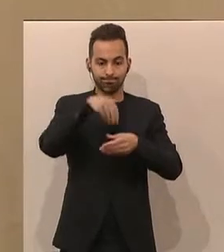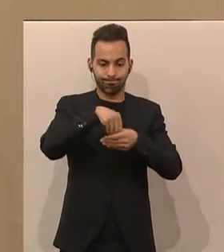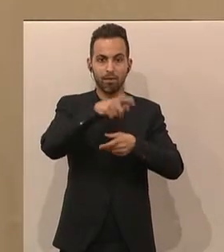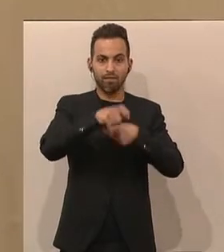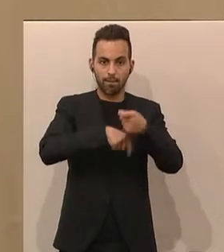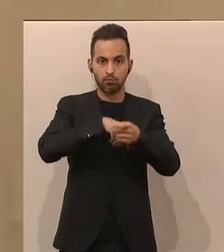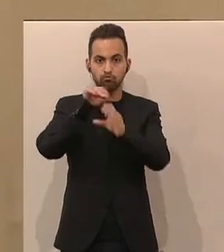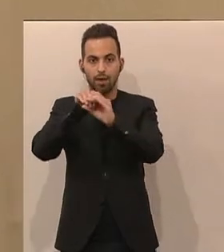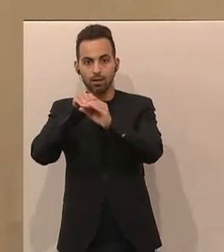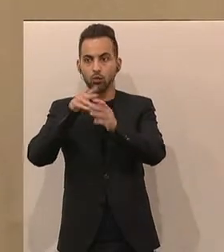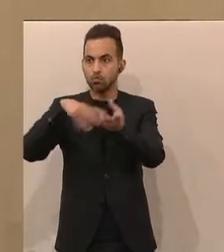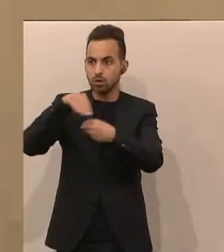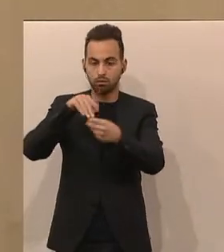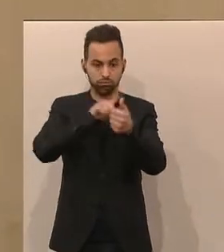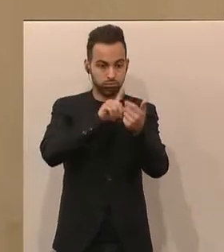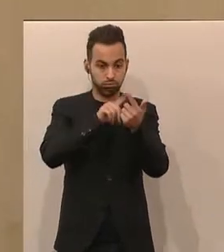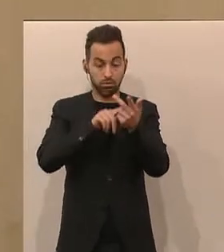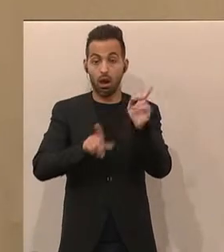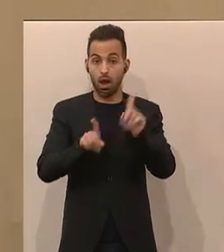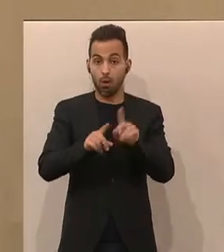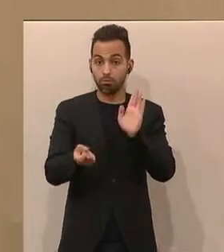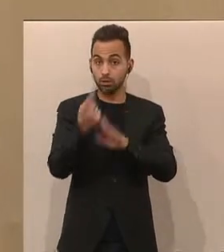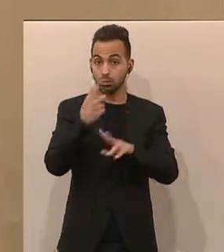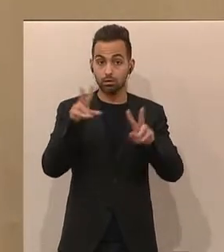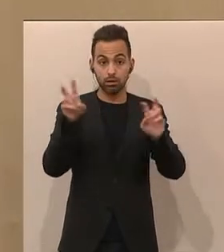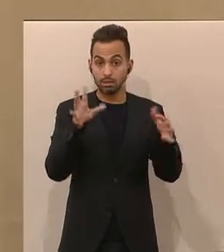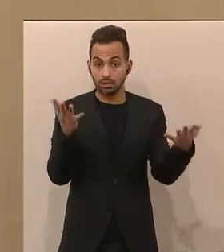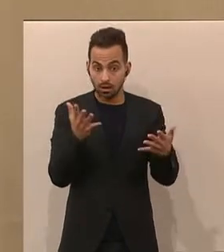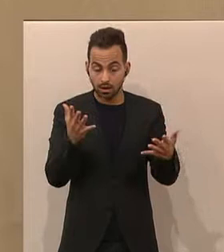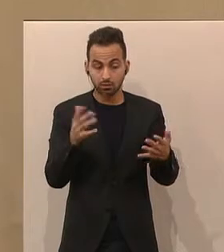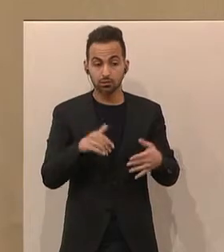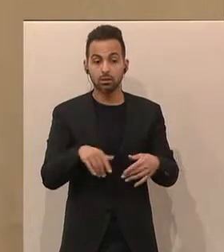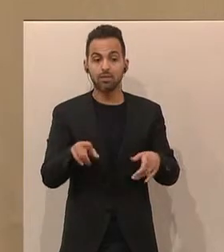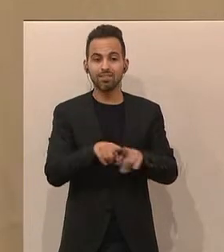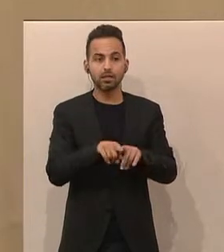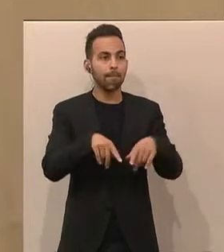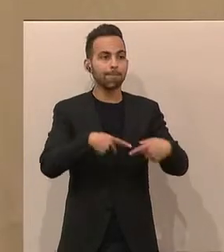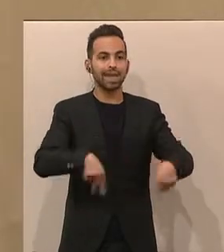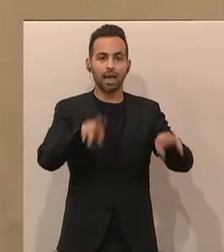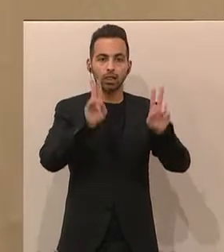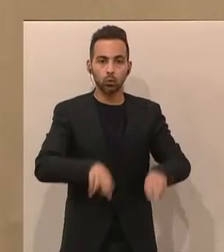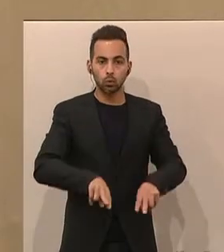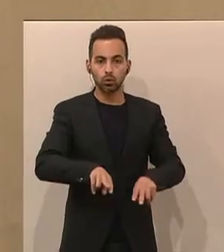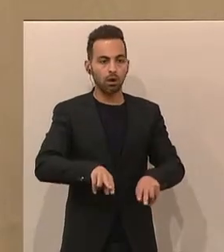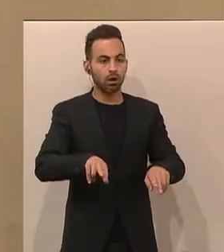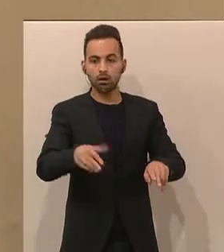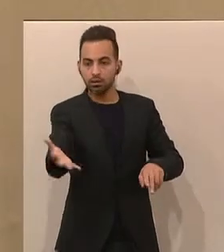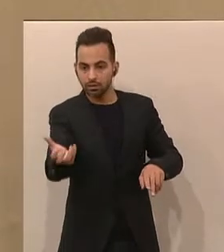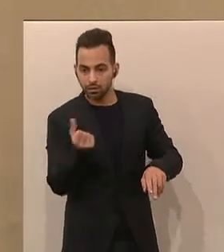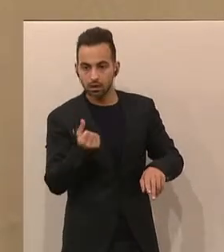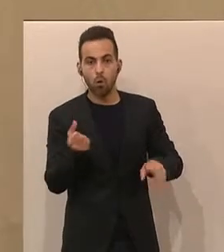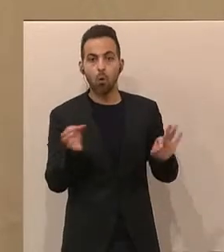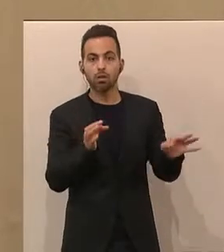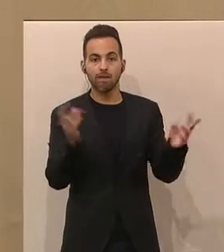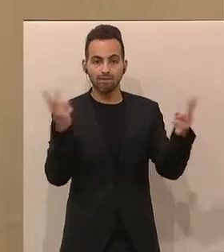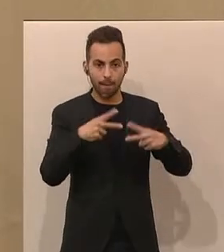mit Daten, insbesondere wenn es darum geht, sich die erforderlichen Berechtigungen, aber auch